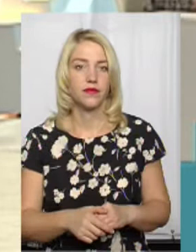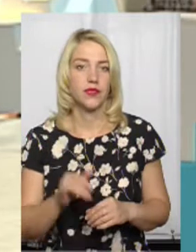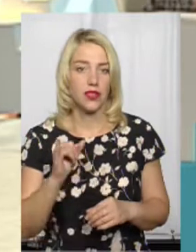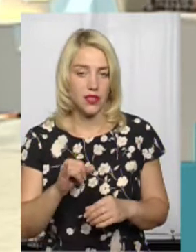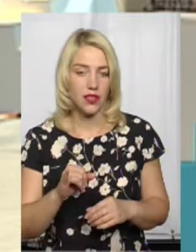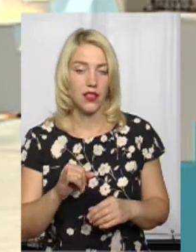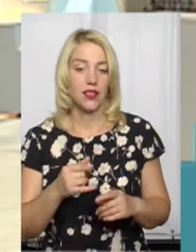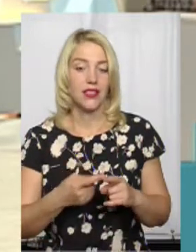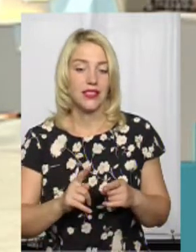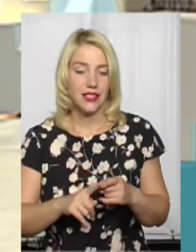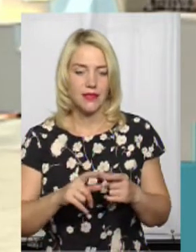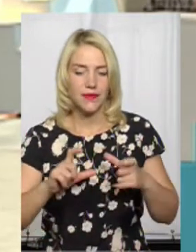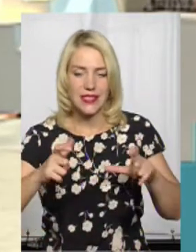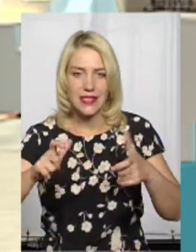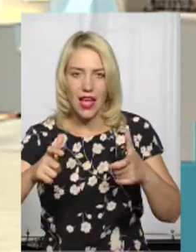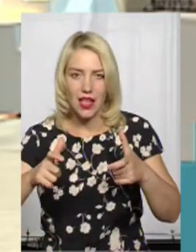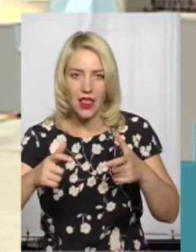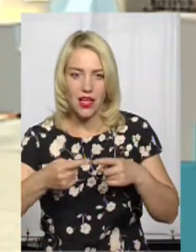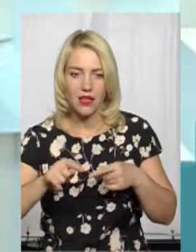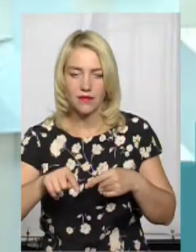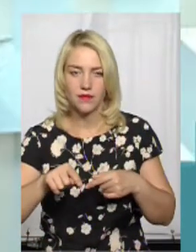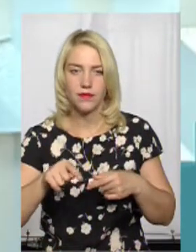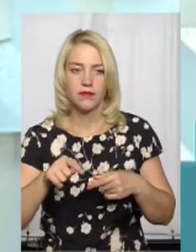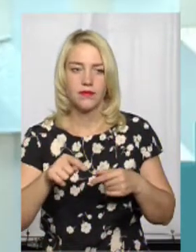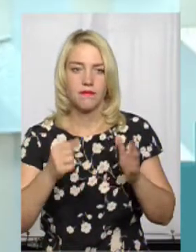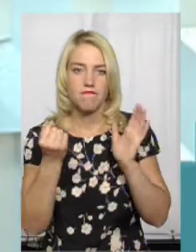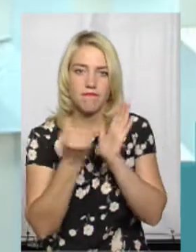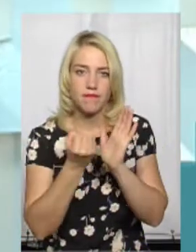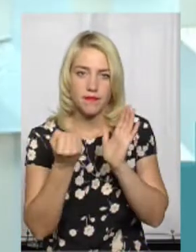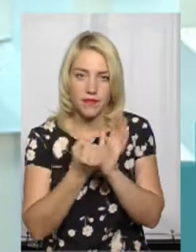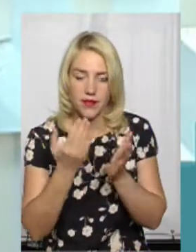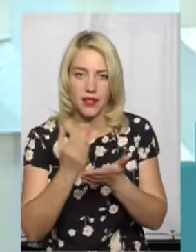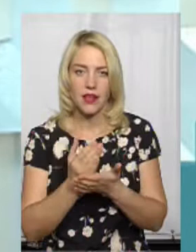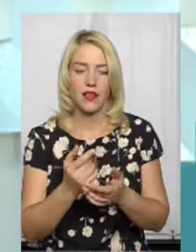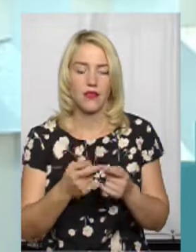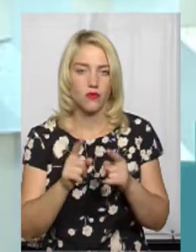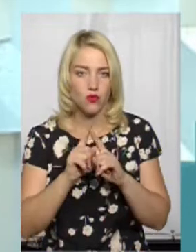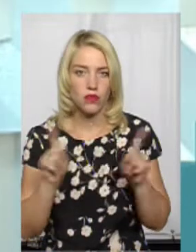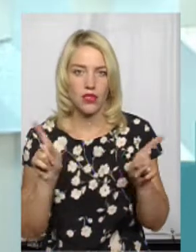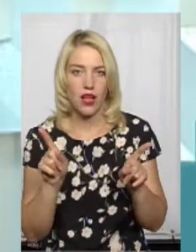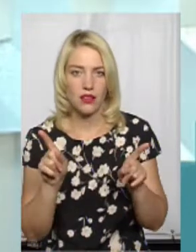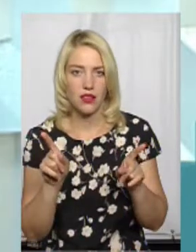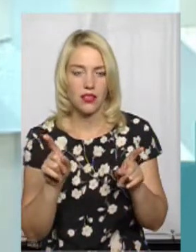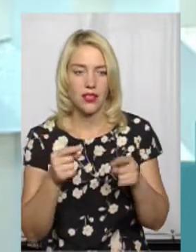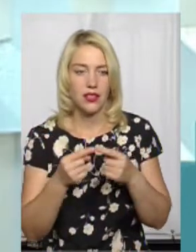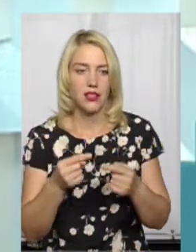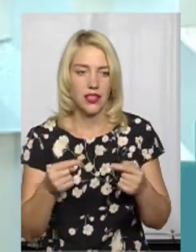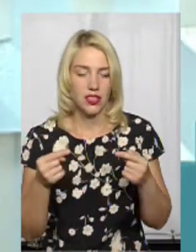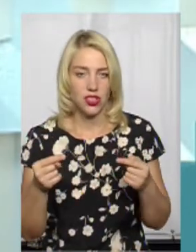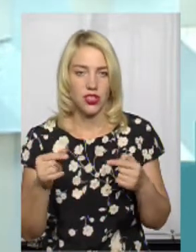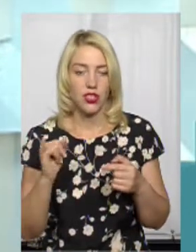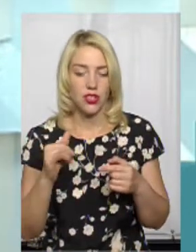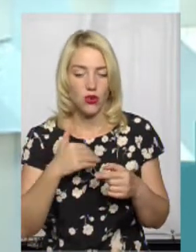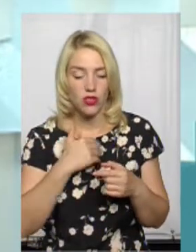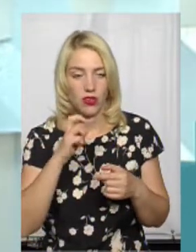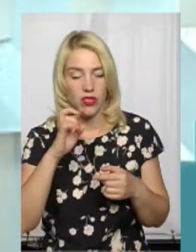звісно ж, цією ж цеглою там деяка маркована, з клеймами. ну, це є унікальними речами, і хотілося,